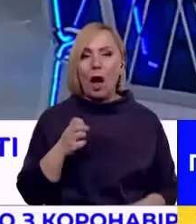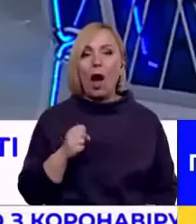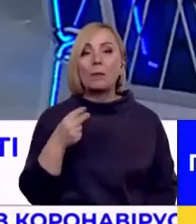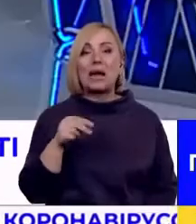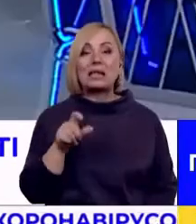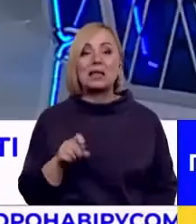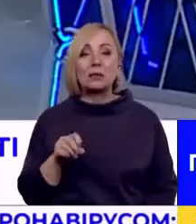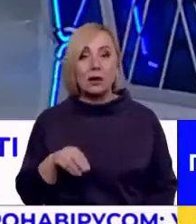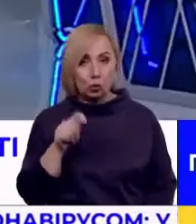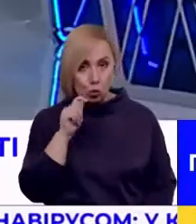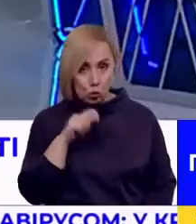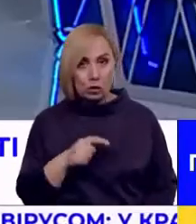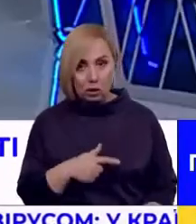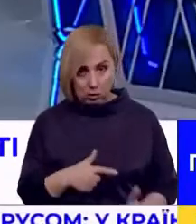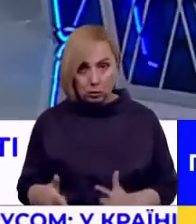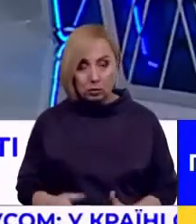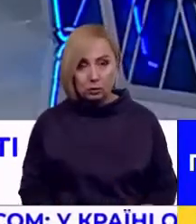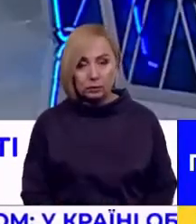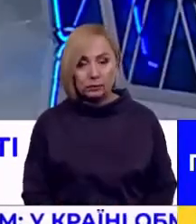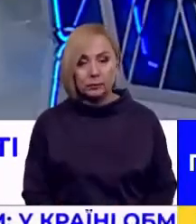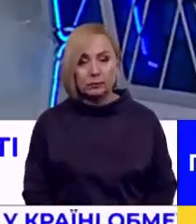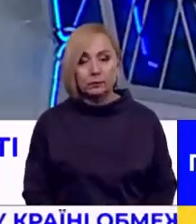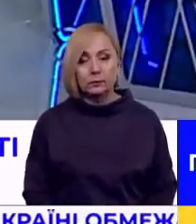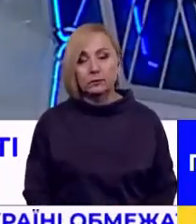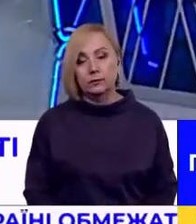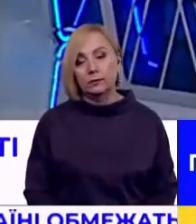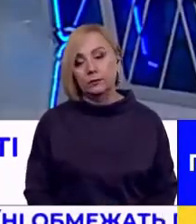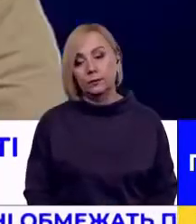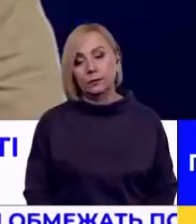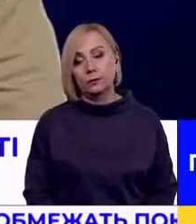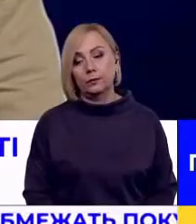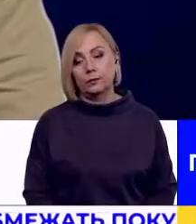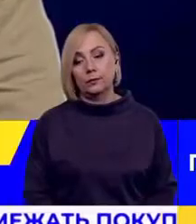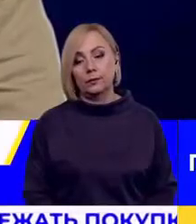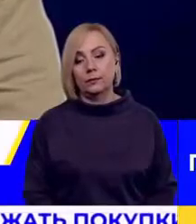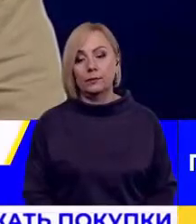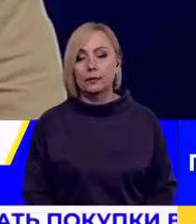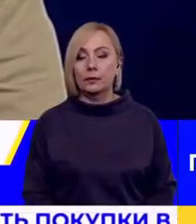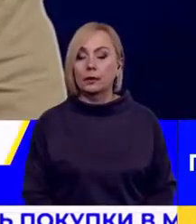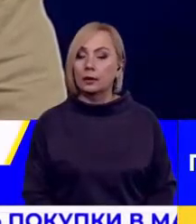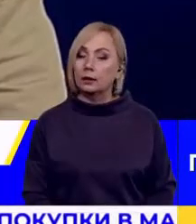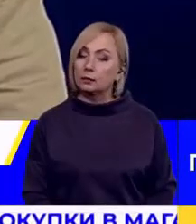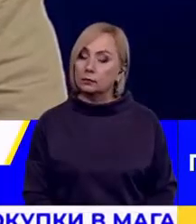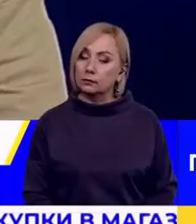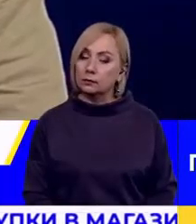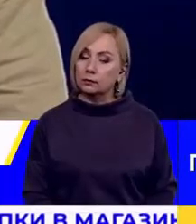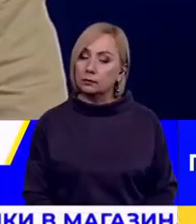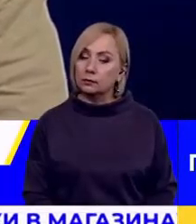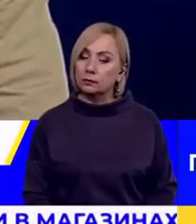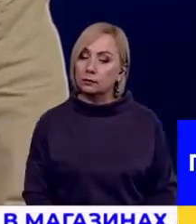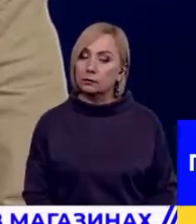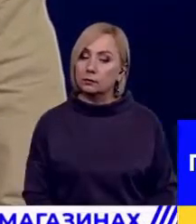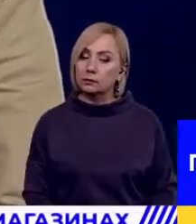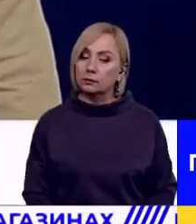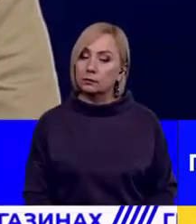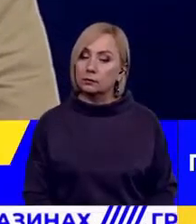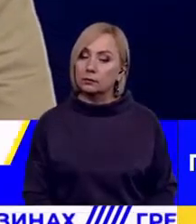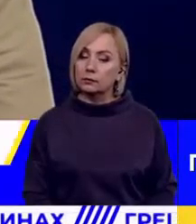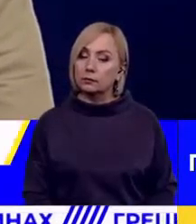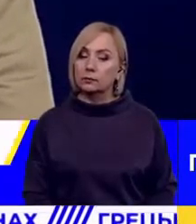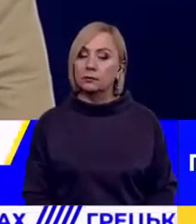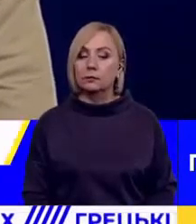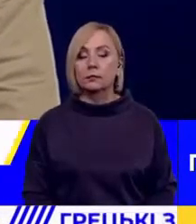України, будь ласка? Дивіться, давайте перше поставимо абсолютно чіткі критерії